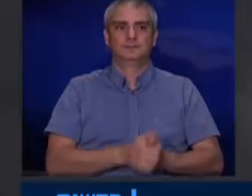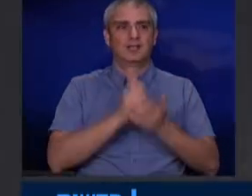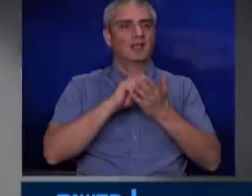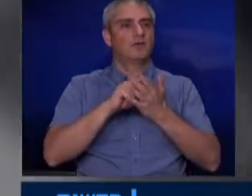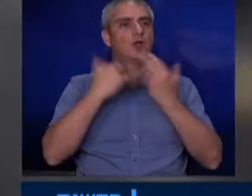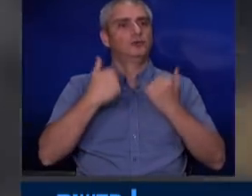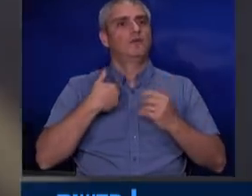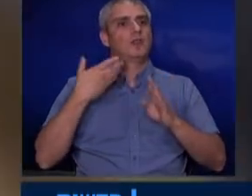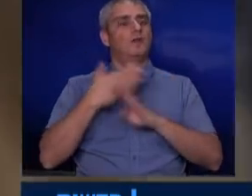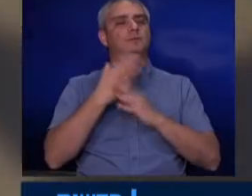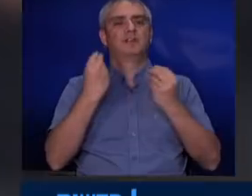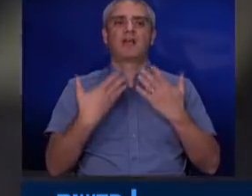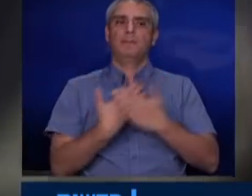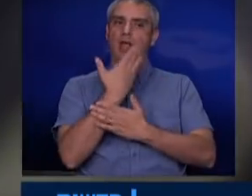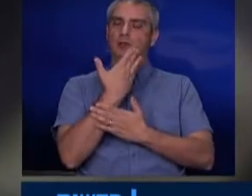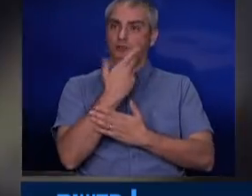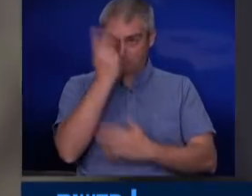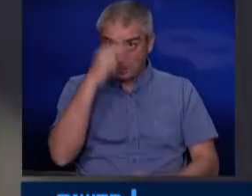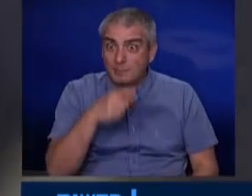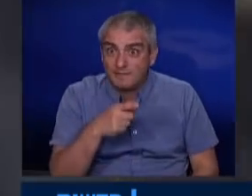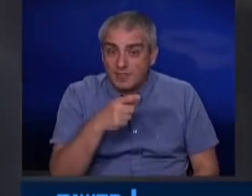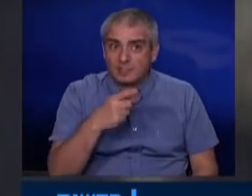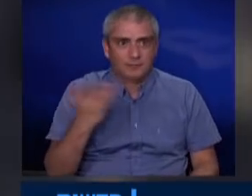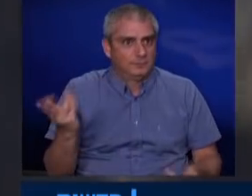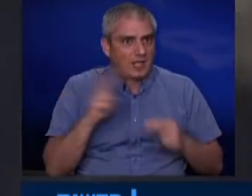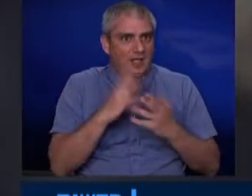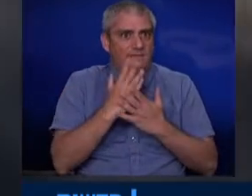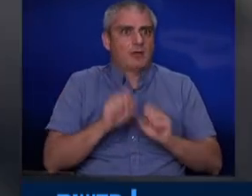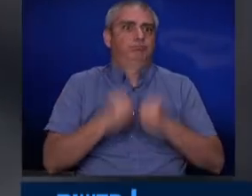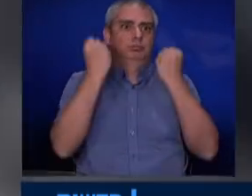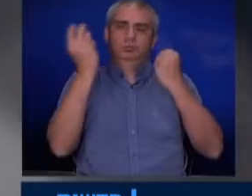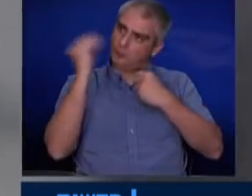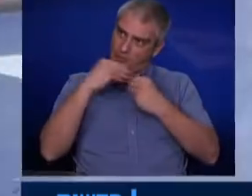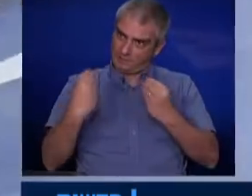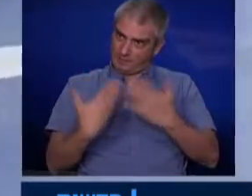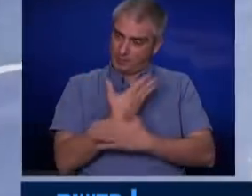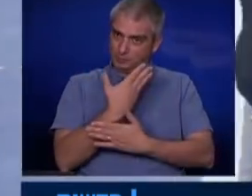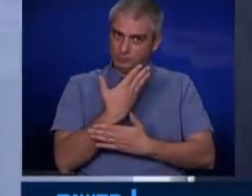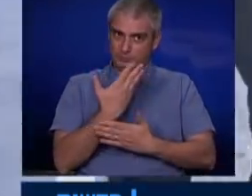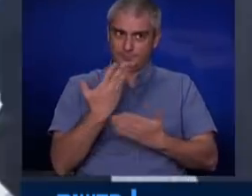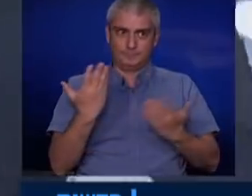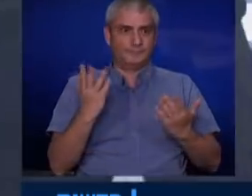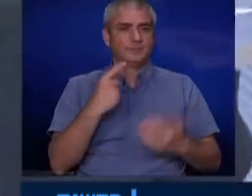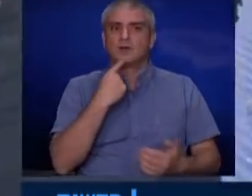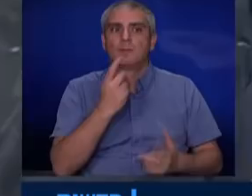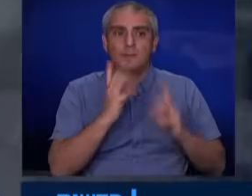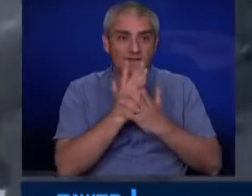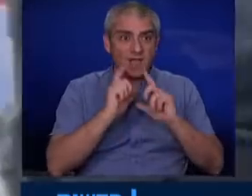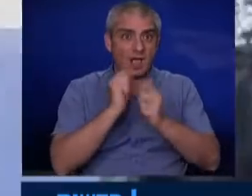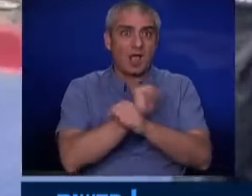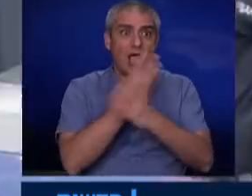עכשיו אנחנו מכניסים אמצעים חדשים, אתה מבין? אחרי שזה התפוצץ הם מכניסים אמצעים חדשים. נו, מה אומרים, נעצרו חשודים סוף